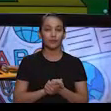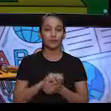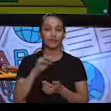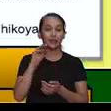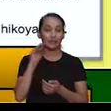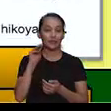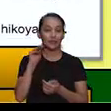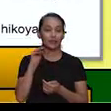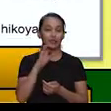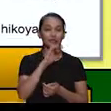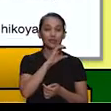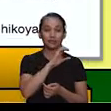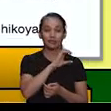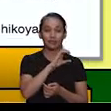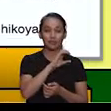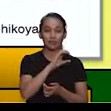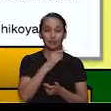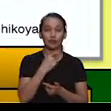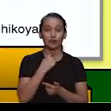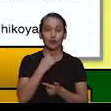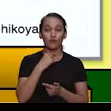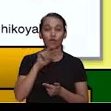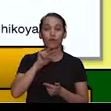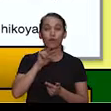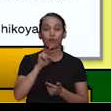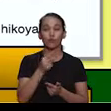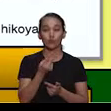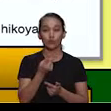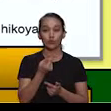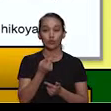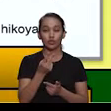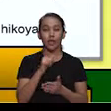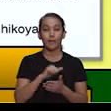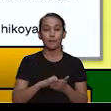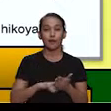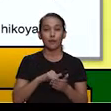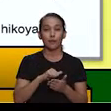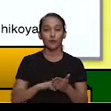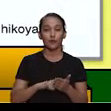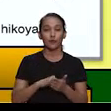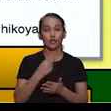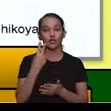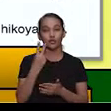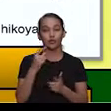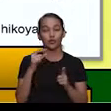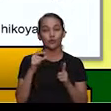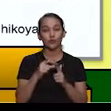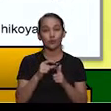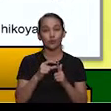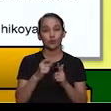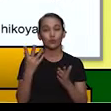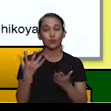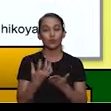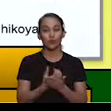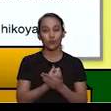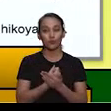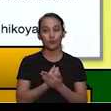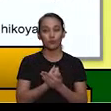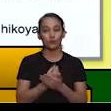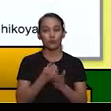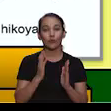s tovushlarining o'zgarishi natijasida ikki xil ma'noli so'zlar hosil